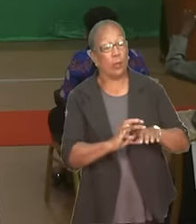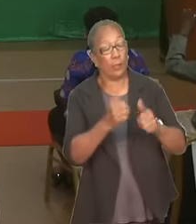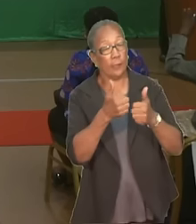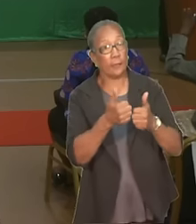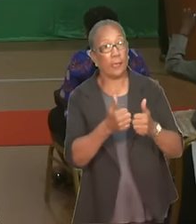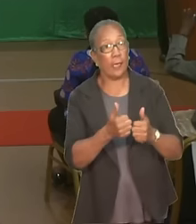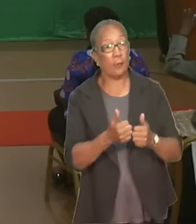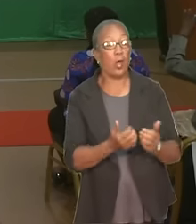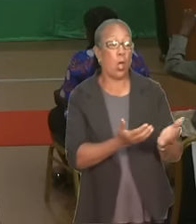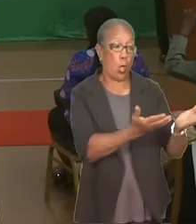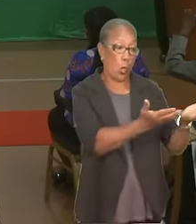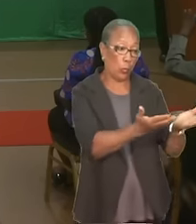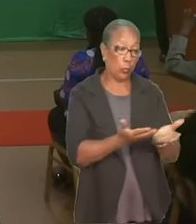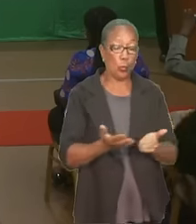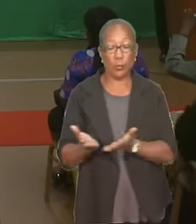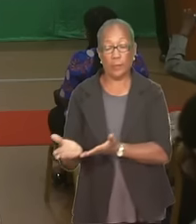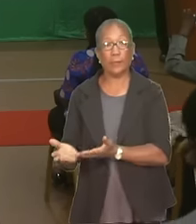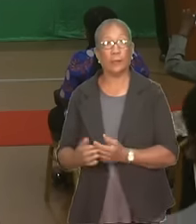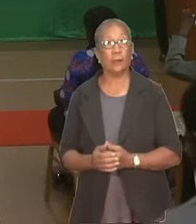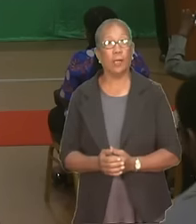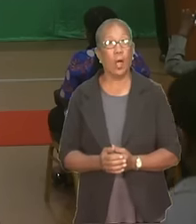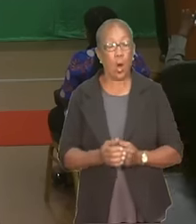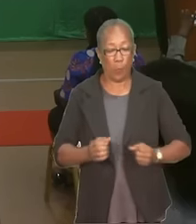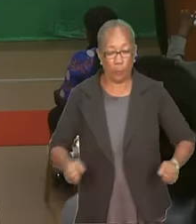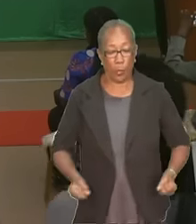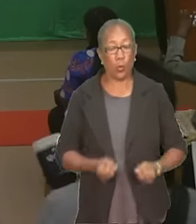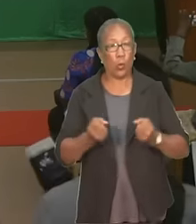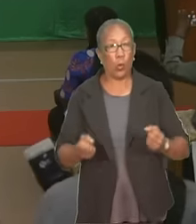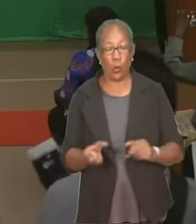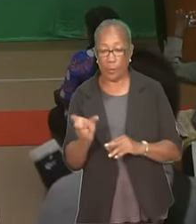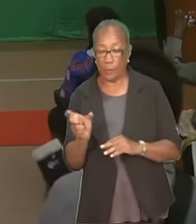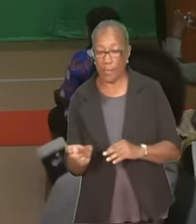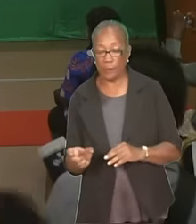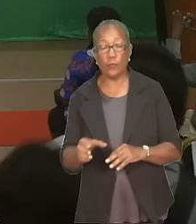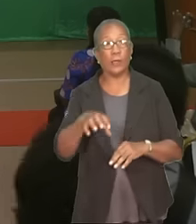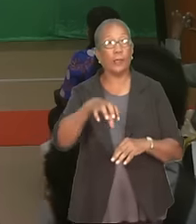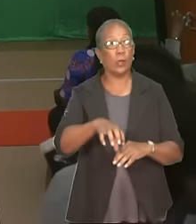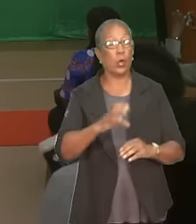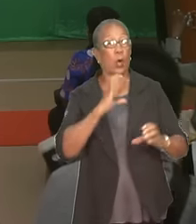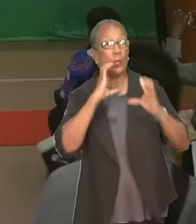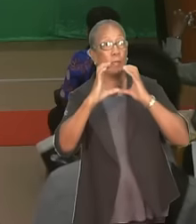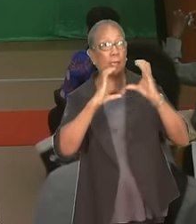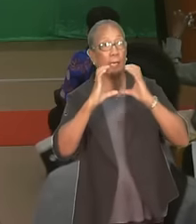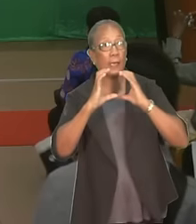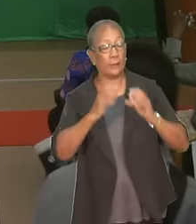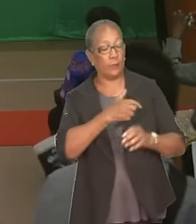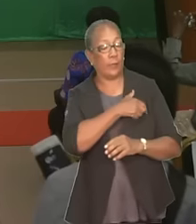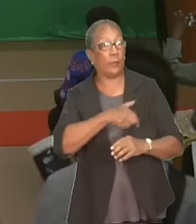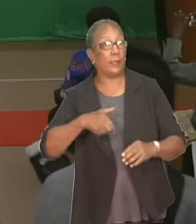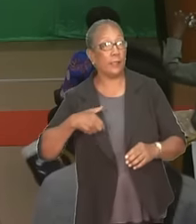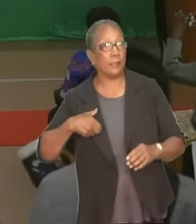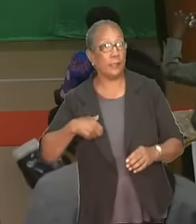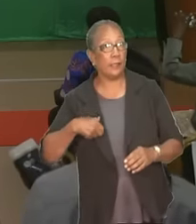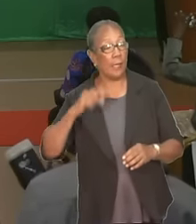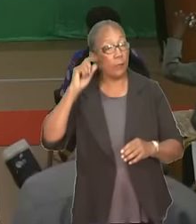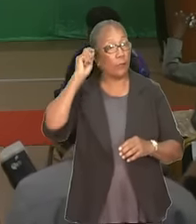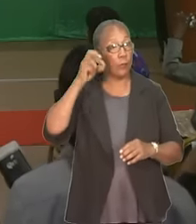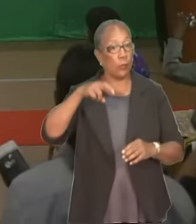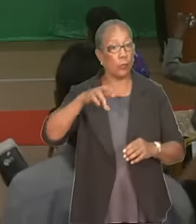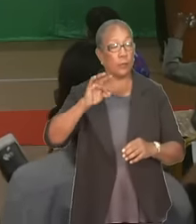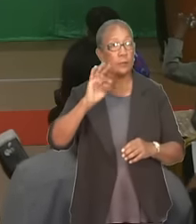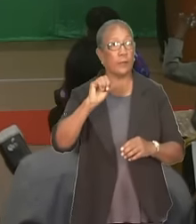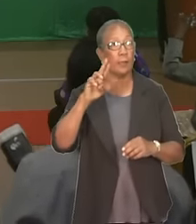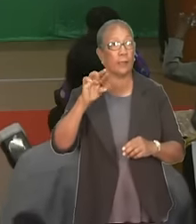hiervoor uitnodigen de coördinator kabinet communicatiekabinet van de president, mevrouw Shivani